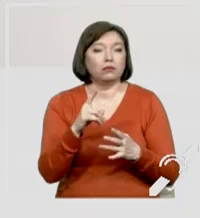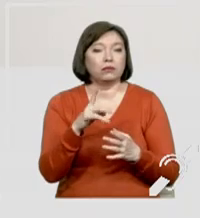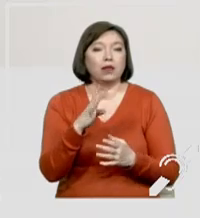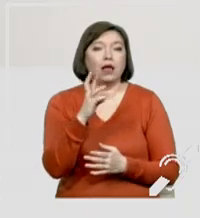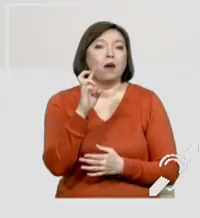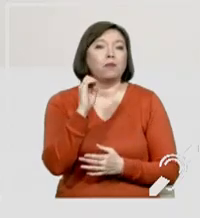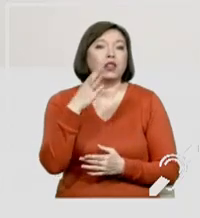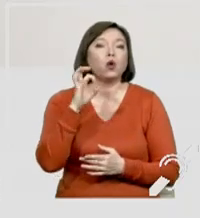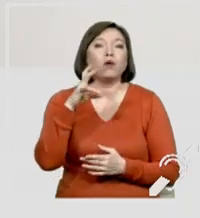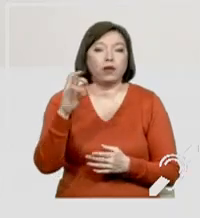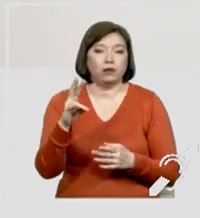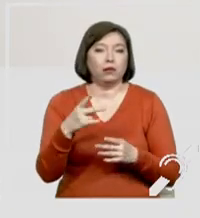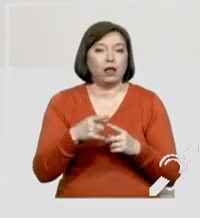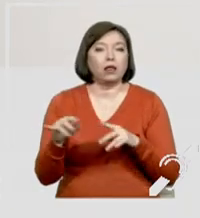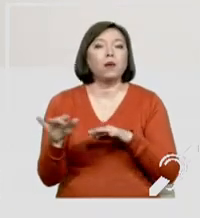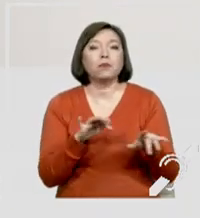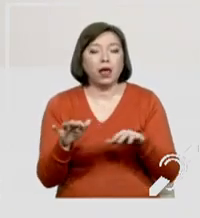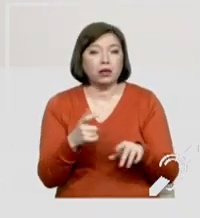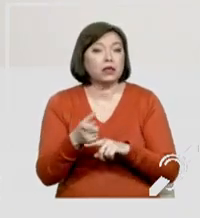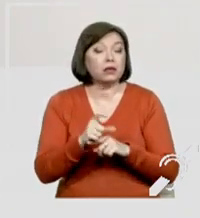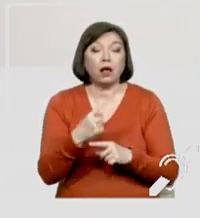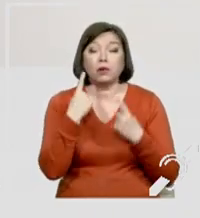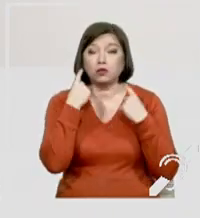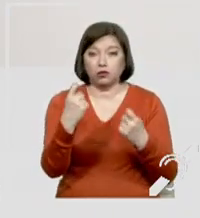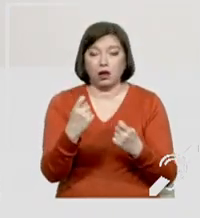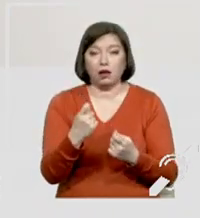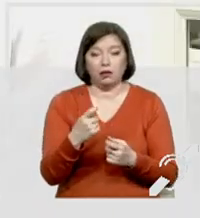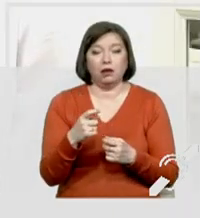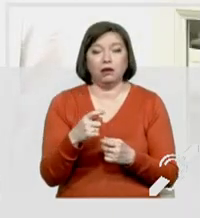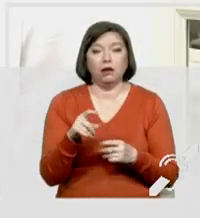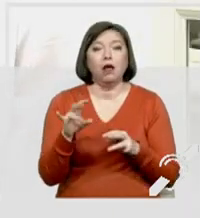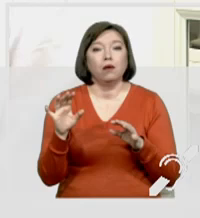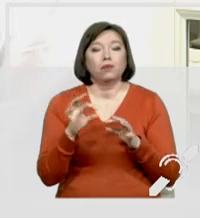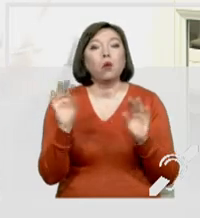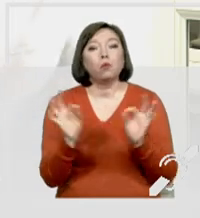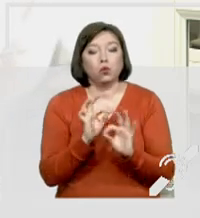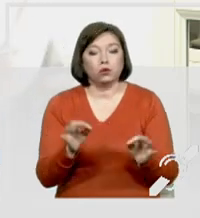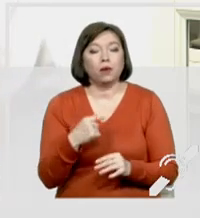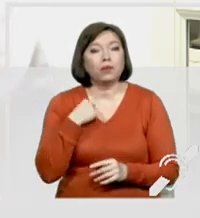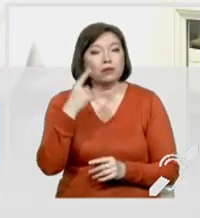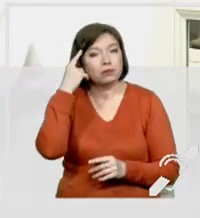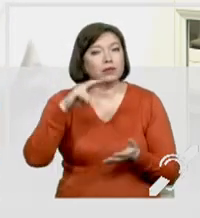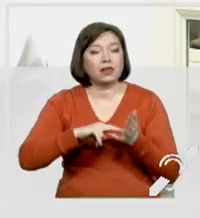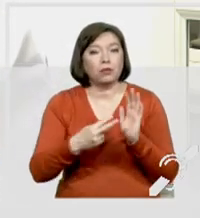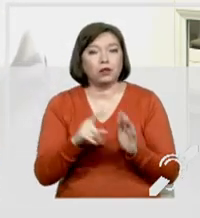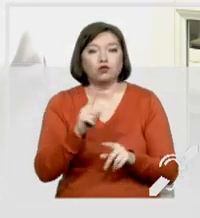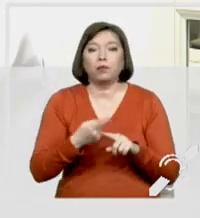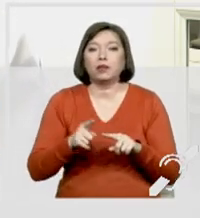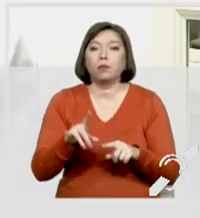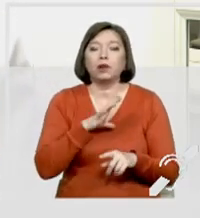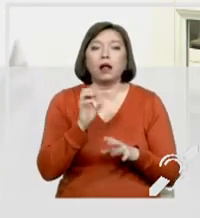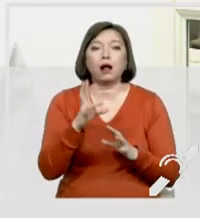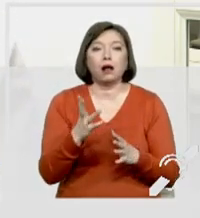van Beethoven, un concert de pian, unul dintre cele mai frumoase concerte din repertoriul de pian. Ne-am gândit să fie ca